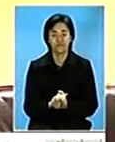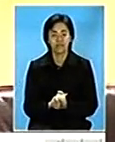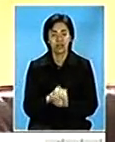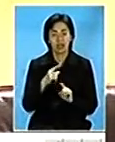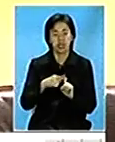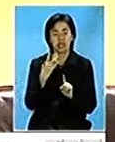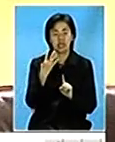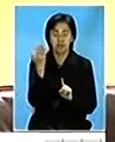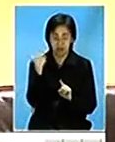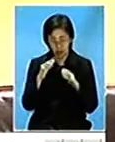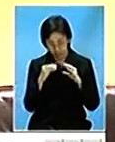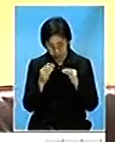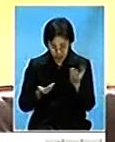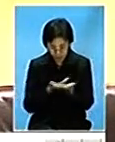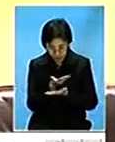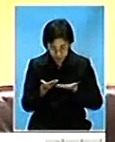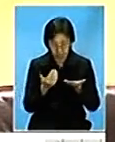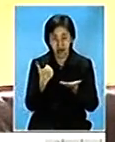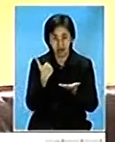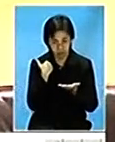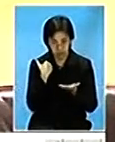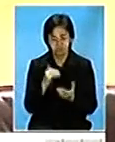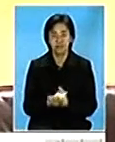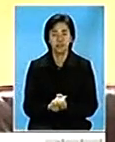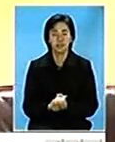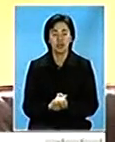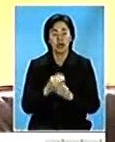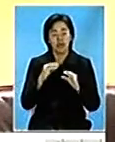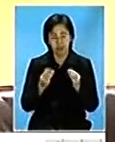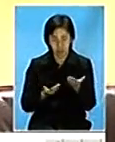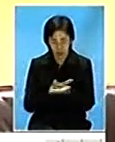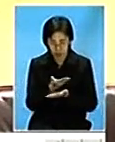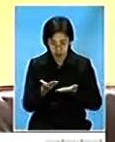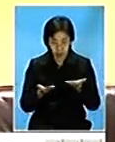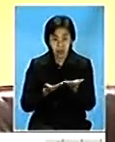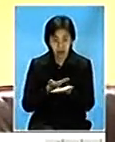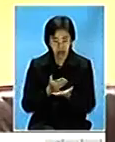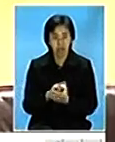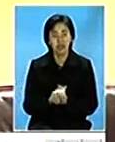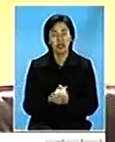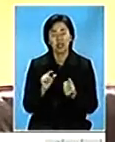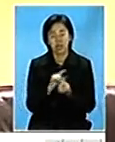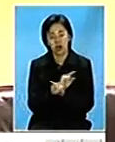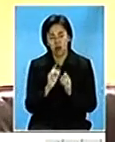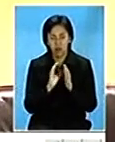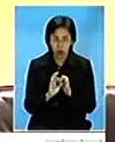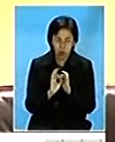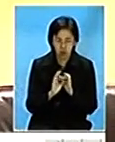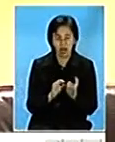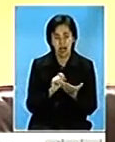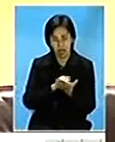ประชุมกันเรื่องนี้นะครับก็บอกว่าคือสังคมที่เป็นห่วงในกลัวลายมือ